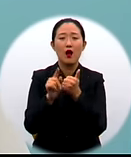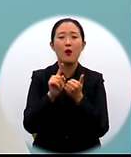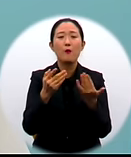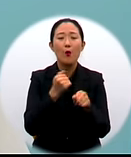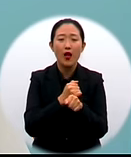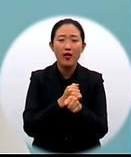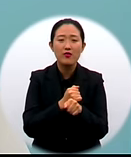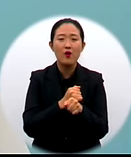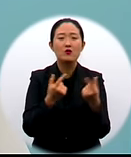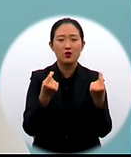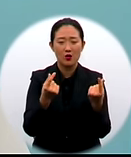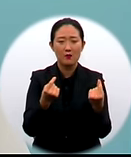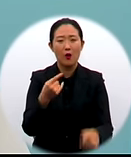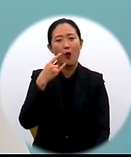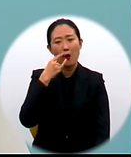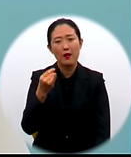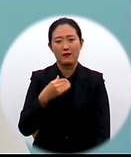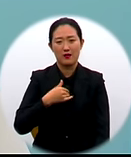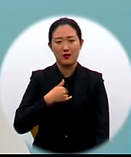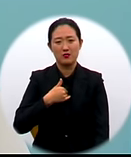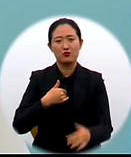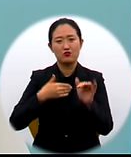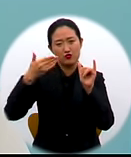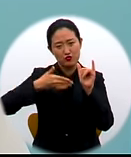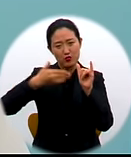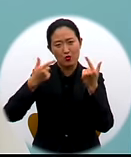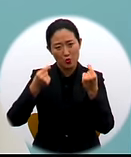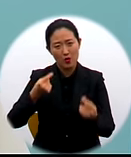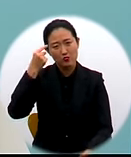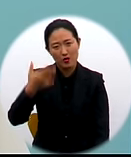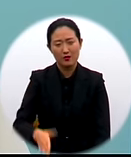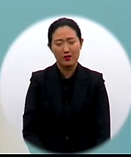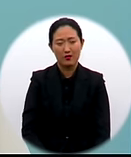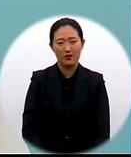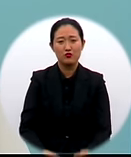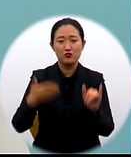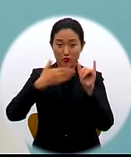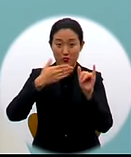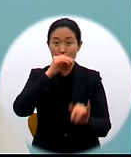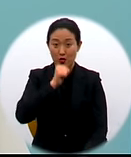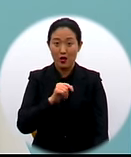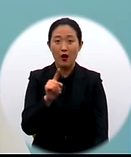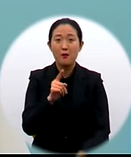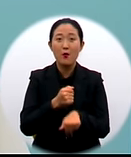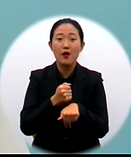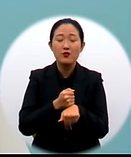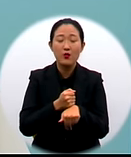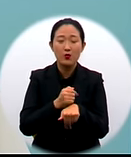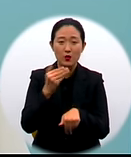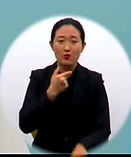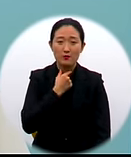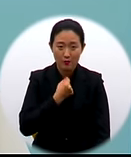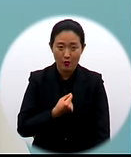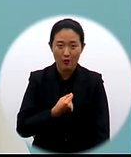뭘 해서 임원이 될래? 물어보는 것처럼 엄마 난 유튜버가 될래? 라고 하면 똑같이 물어봐 주세요. 아 그래 유튜버가 될래? 좋아. 뭐 해서 유튜버가